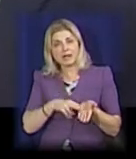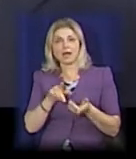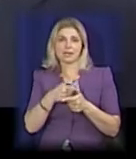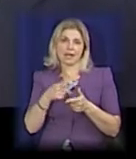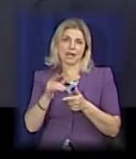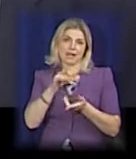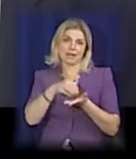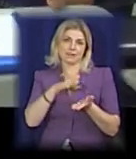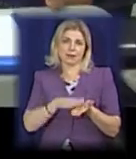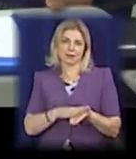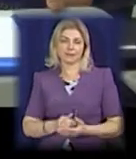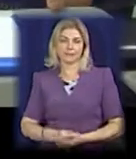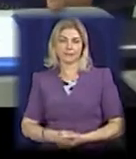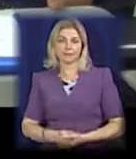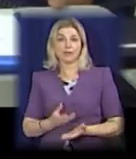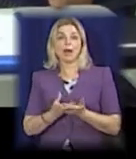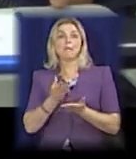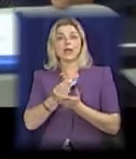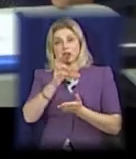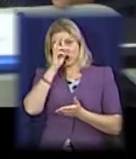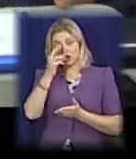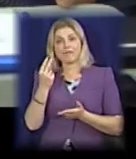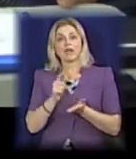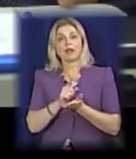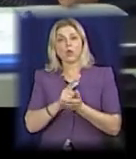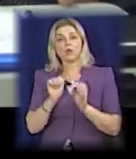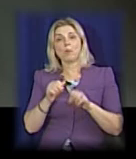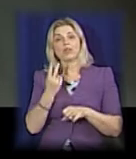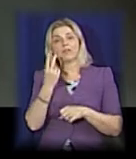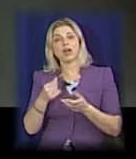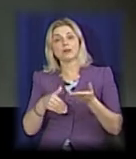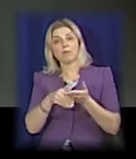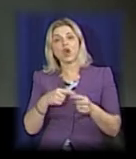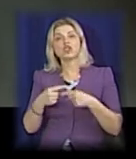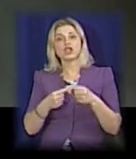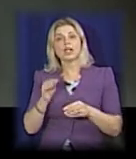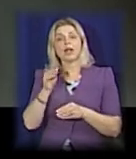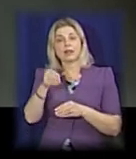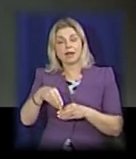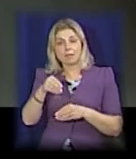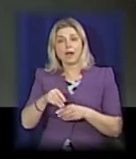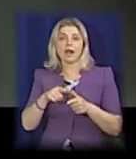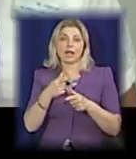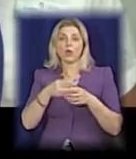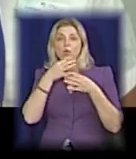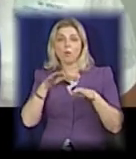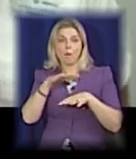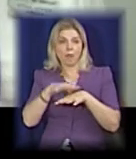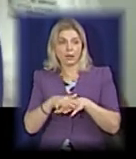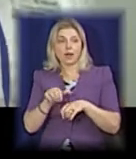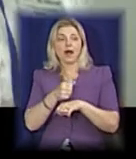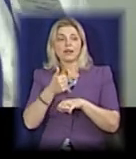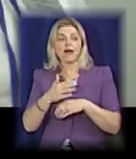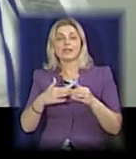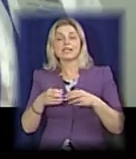актового запису. Сплатити державне мито можна двома способами – через термінал або у будь-якому банку. Головний